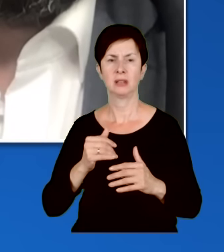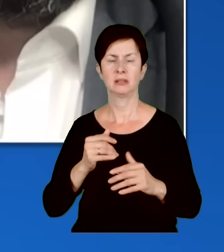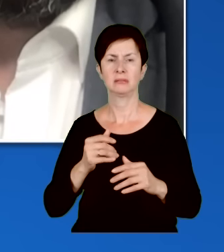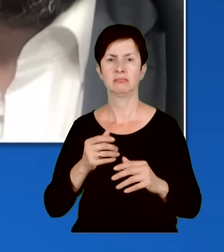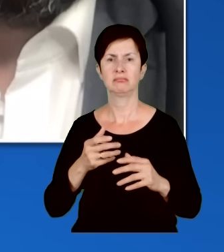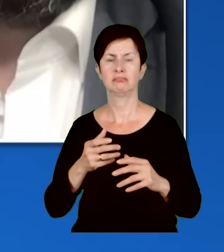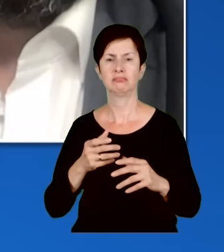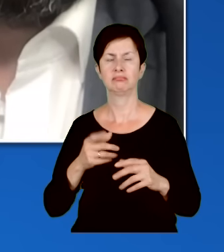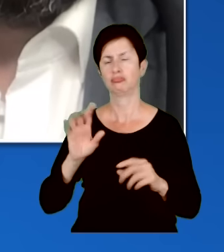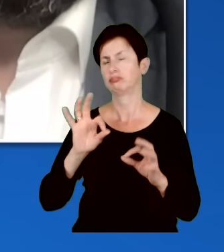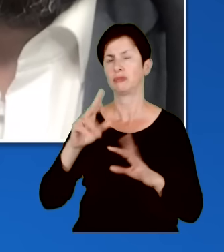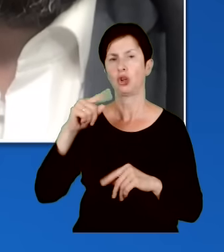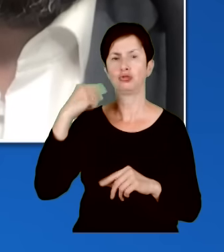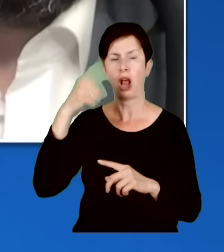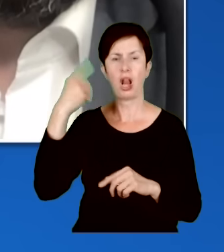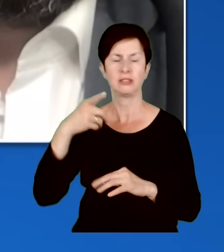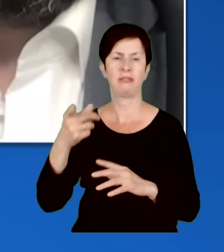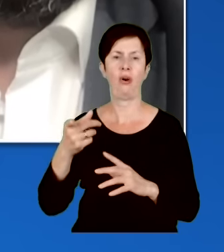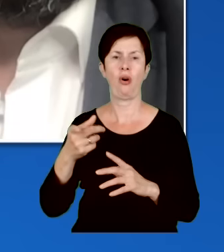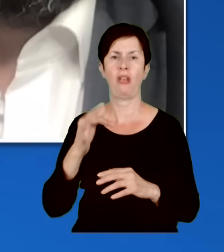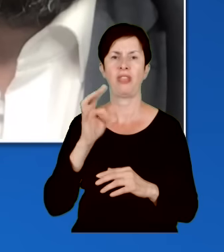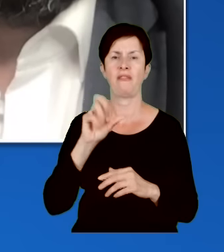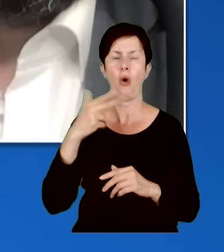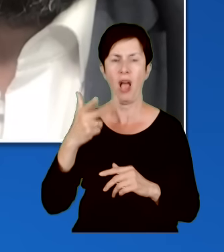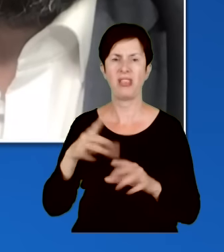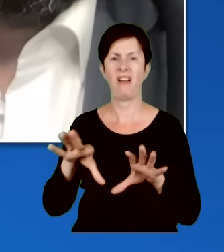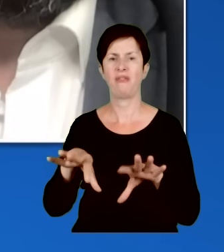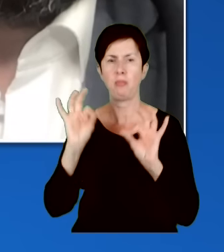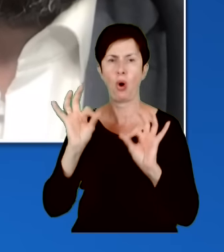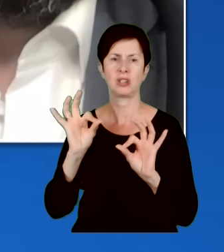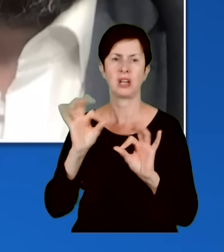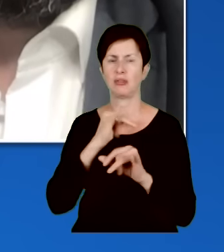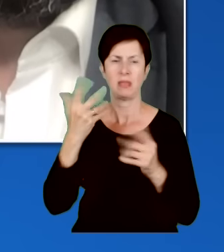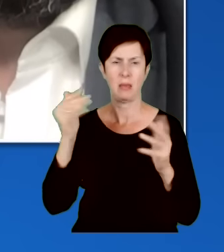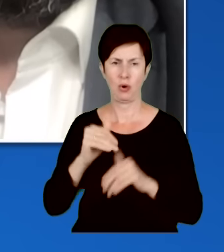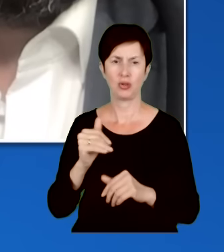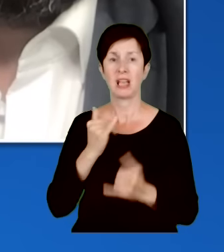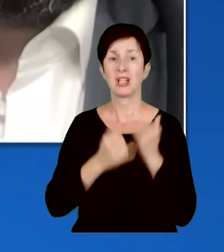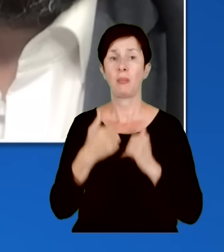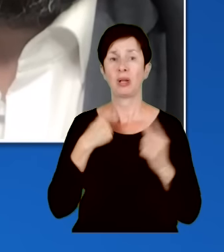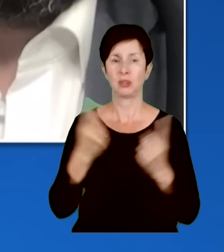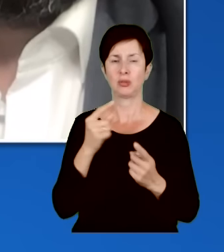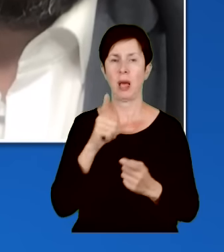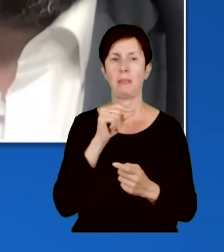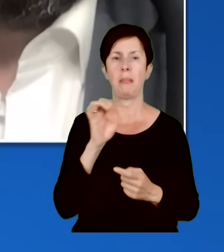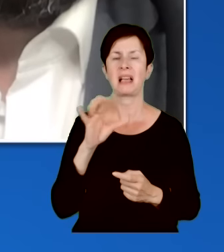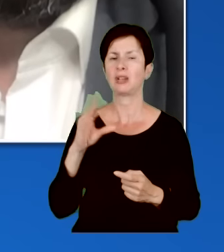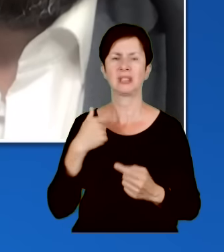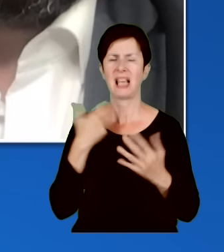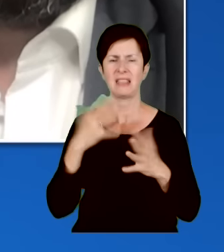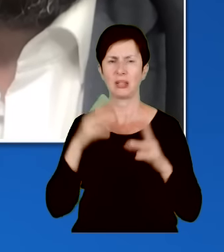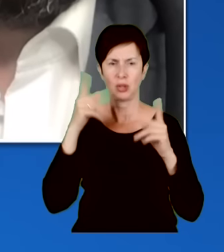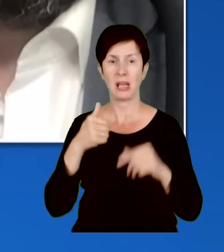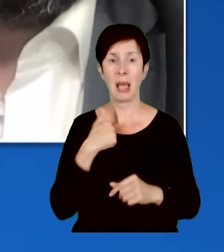rozpętanie przez Wyborczą TVN w jakimkolwiek temacie w przypadku pegazusa nie chcę skupiać naszej dyskusji o tym ale byłem w